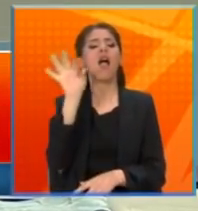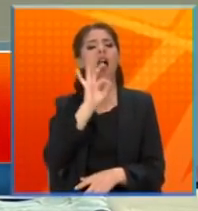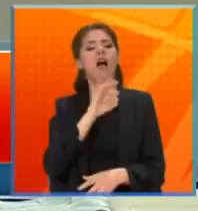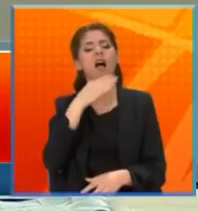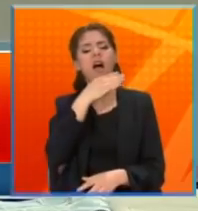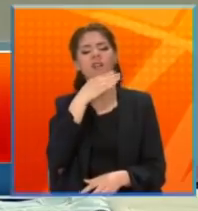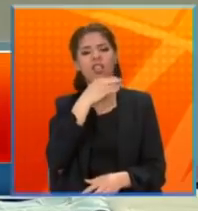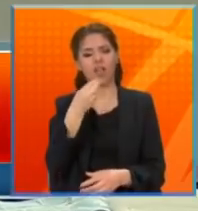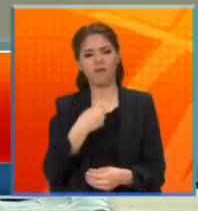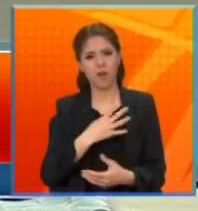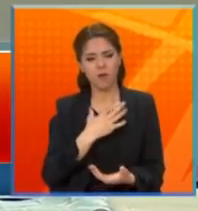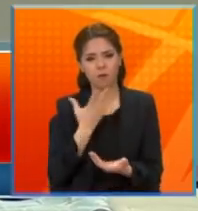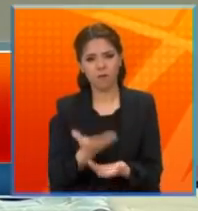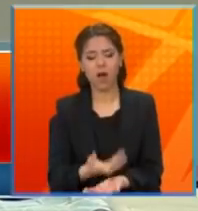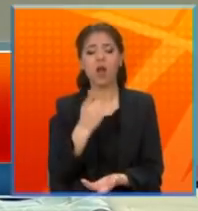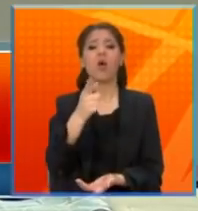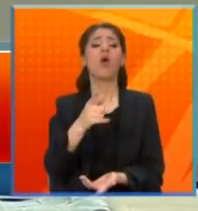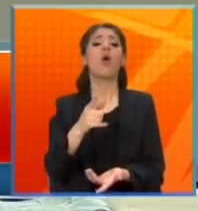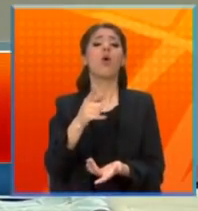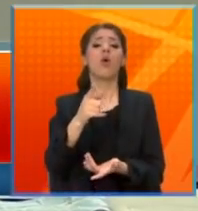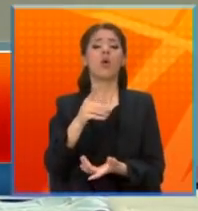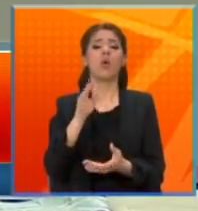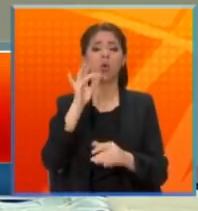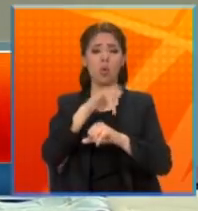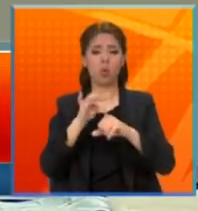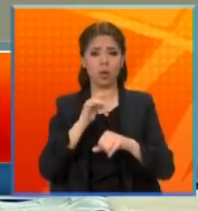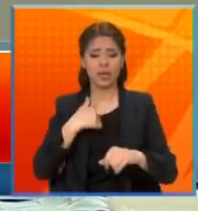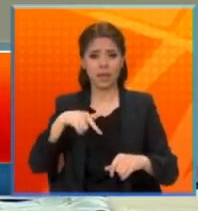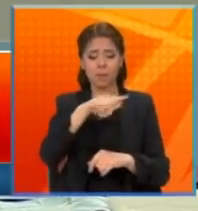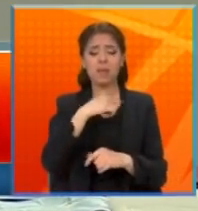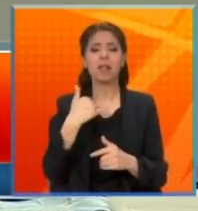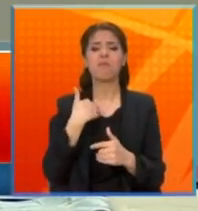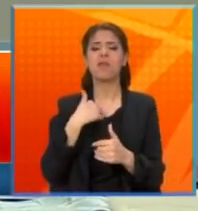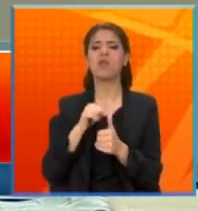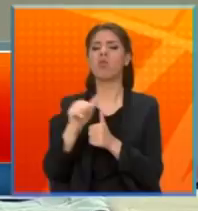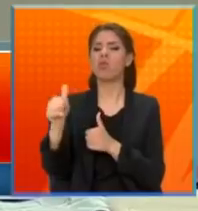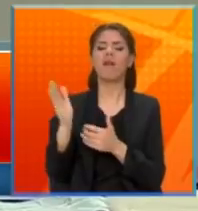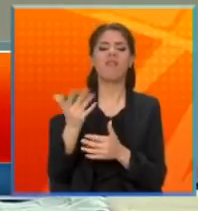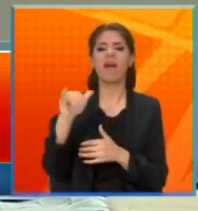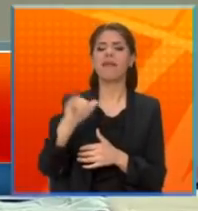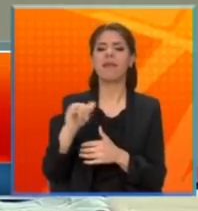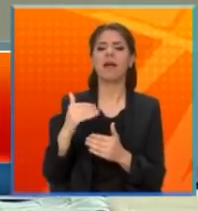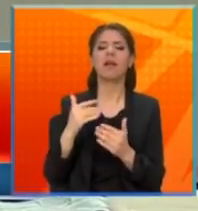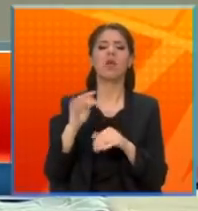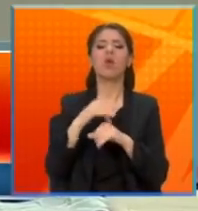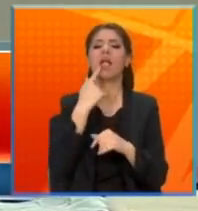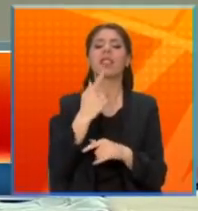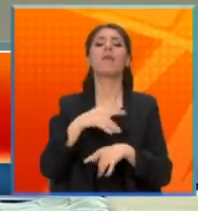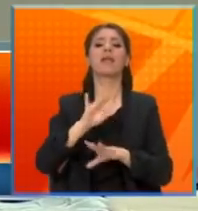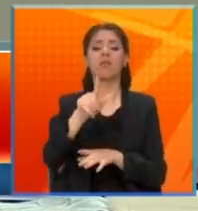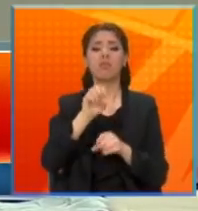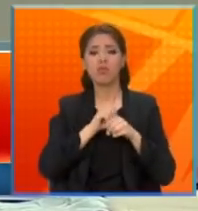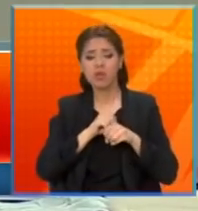kılıyor. Ülkemiz yakın ya da uzak bir ülke durumuna düşmüş değil. Fakat bu salgında